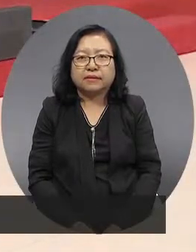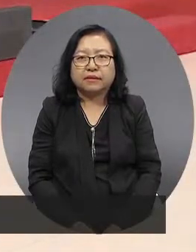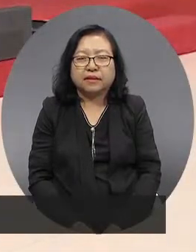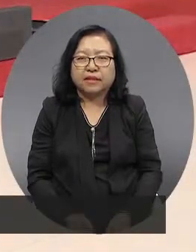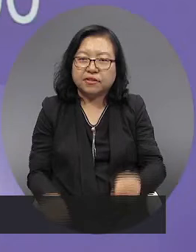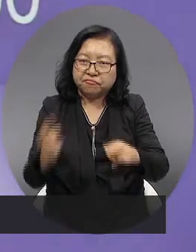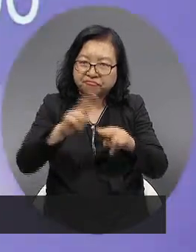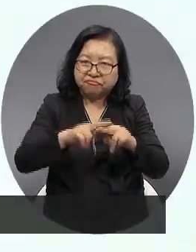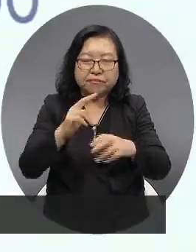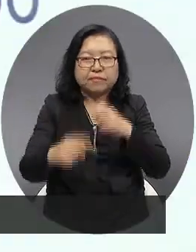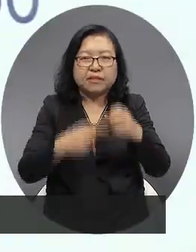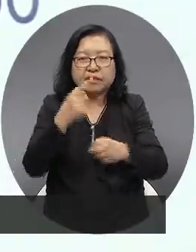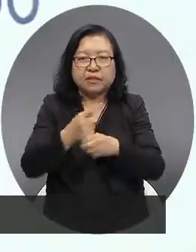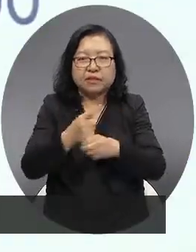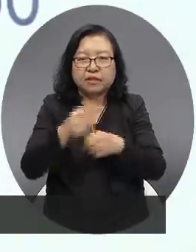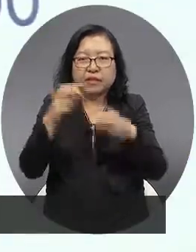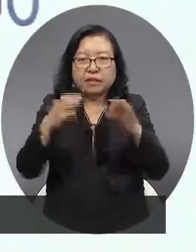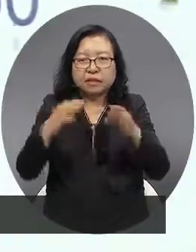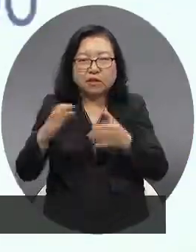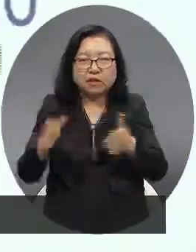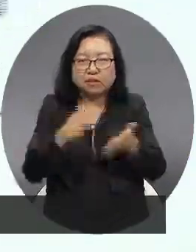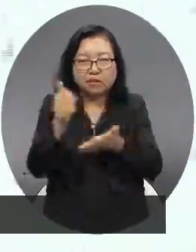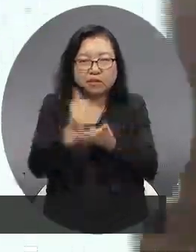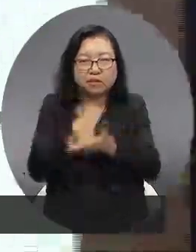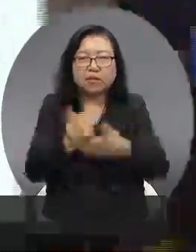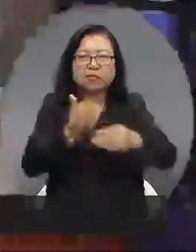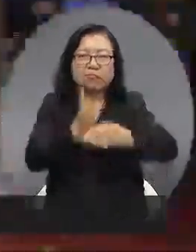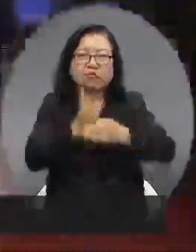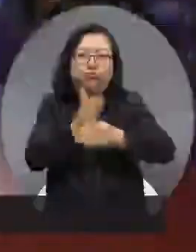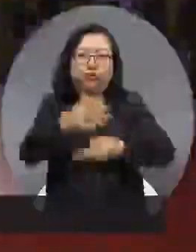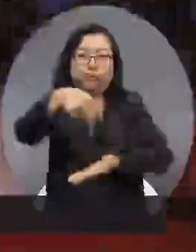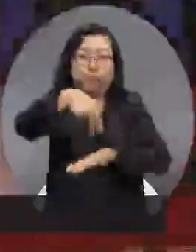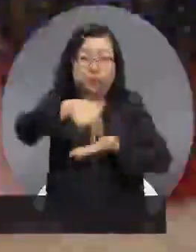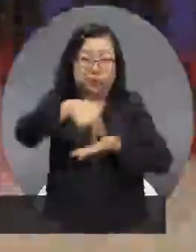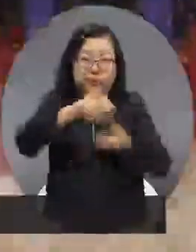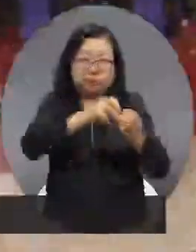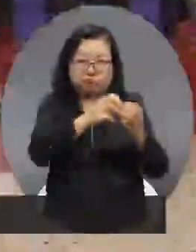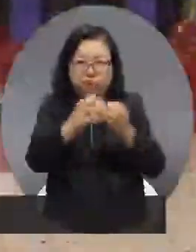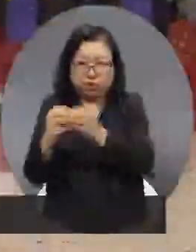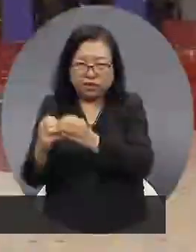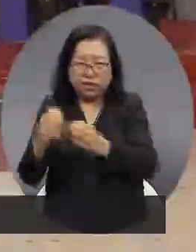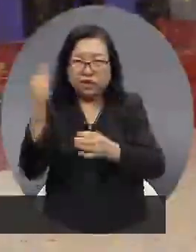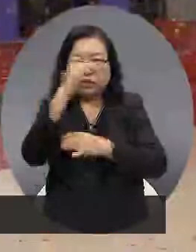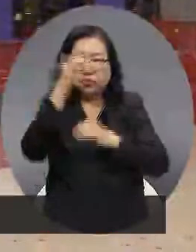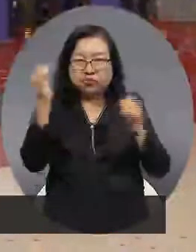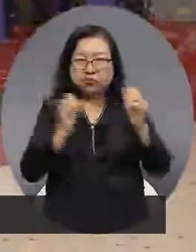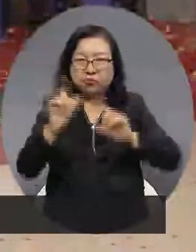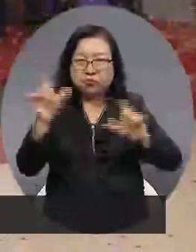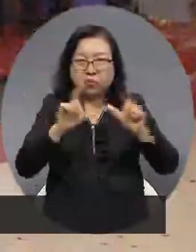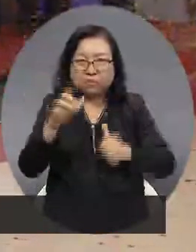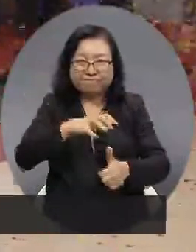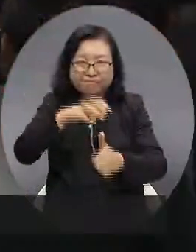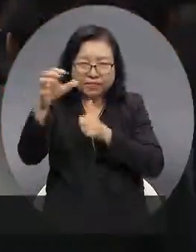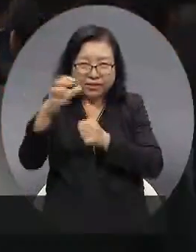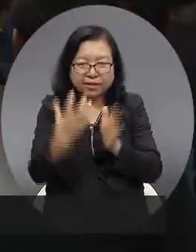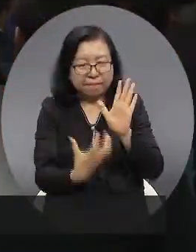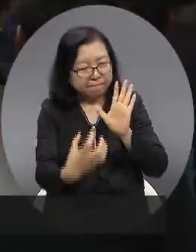취임 1년, 김영환 충북지사는 중심에 서다라는 새로운 슬로건과 충북을 형상화한 심벌 마크를